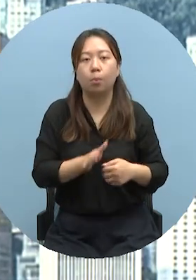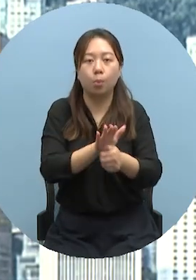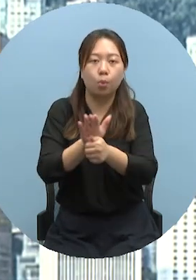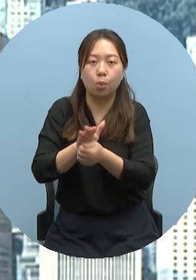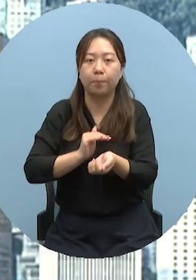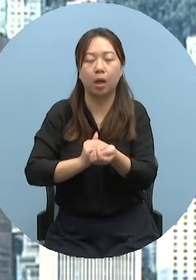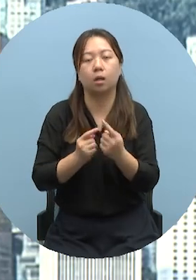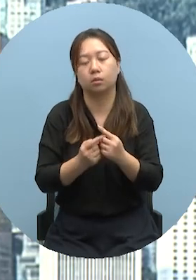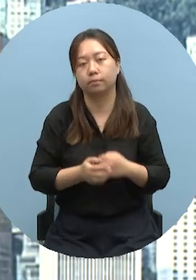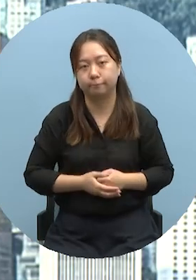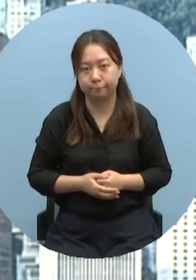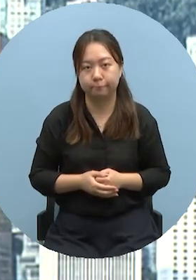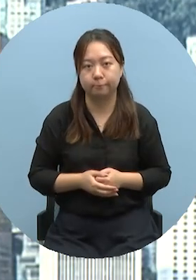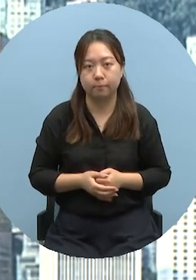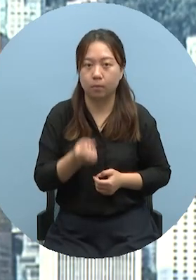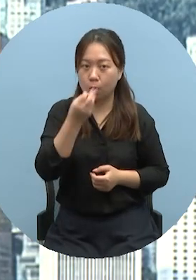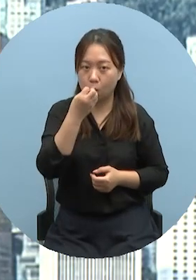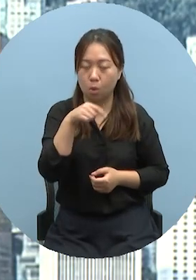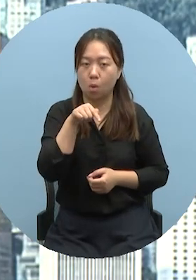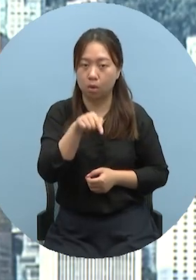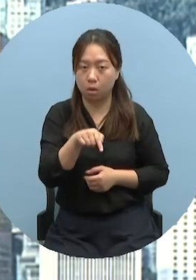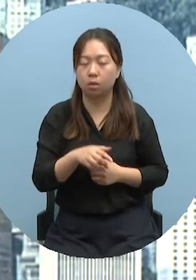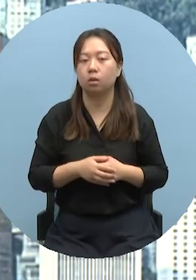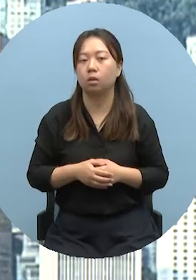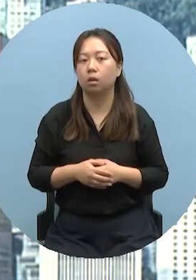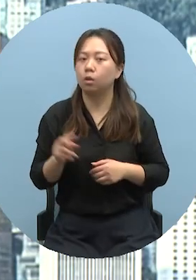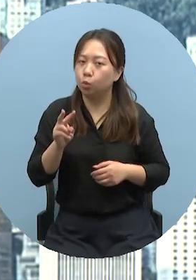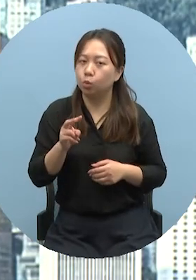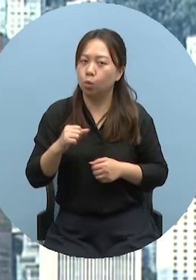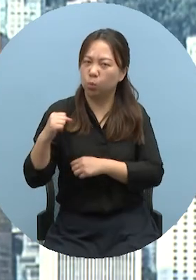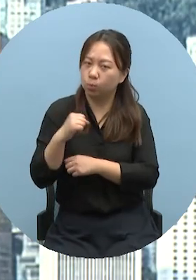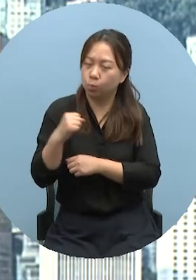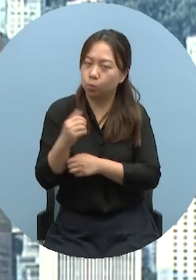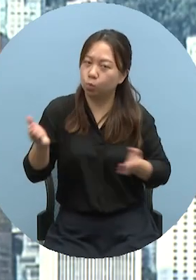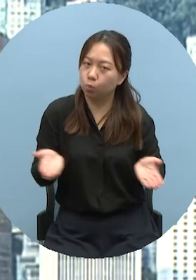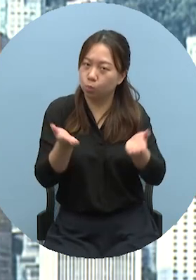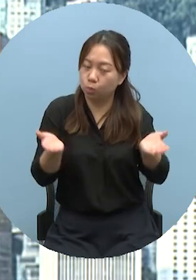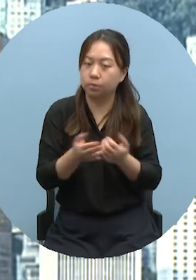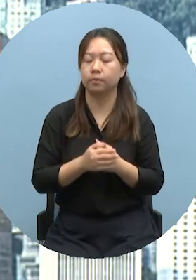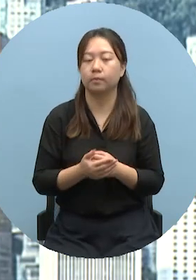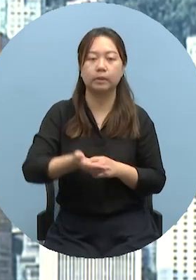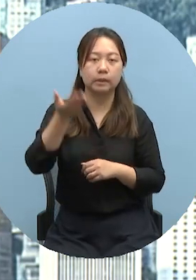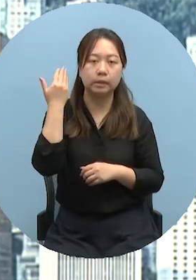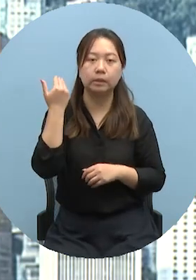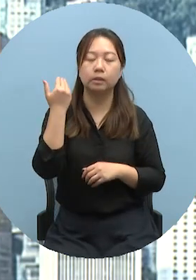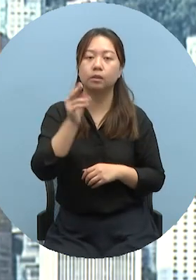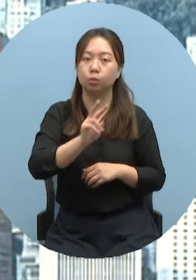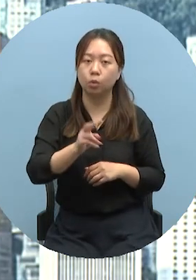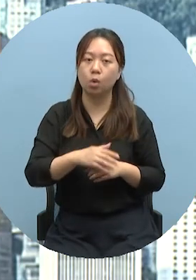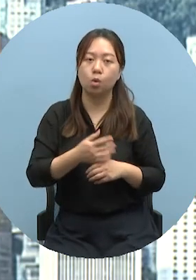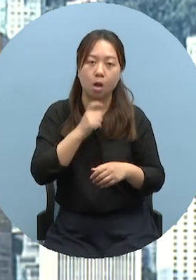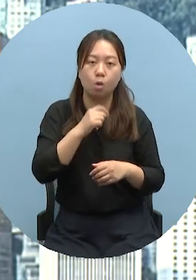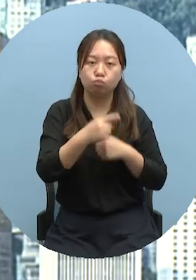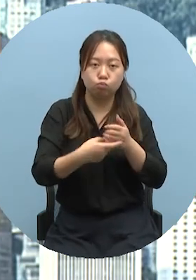者。香港喺呢方面係大力推動，而過往亦都因為器官捐贈咧